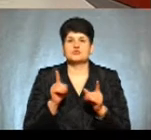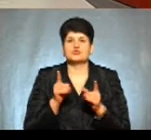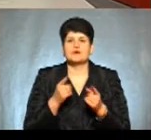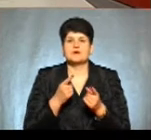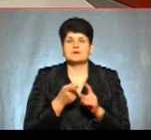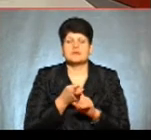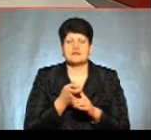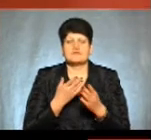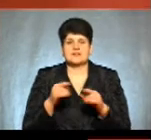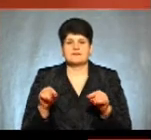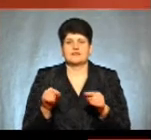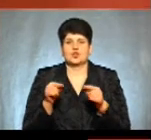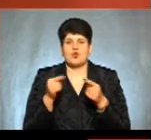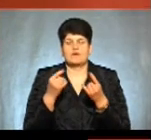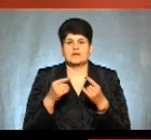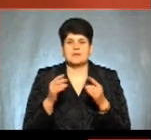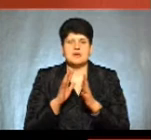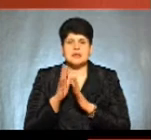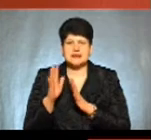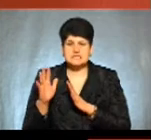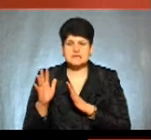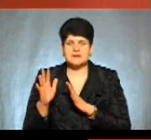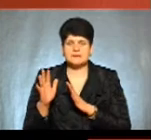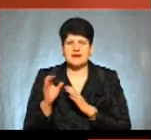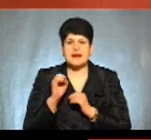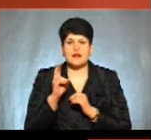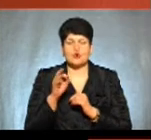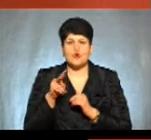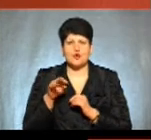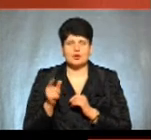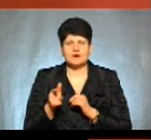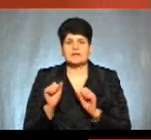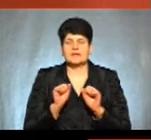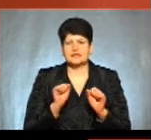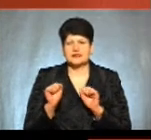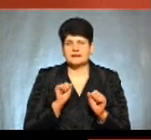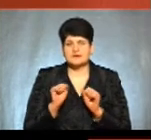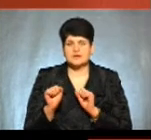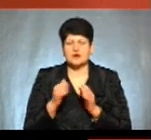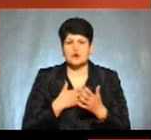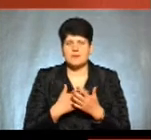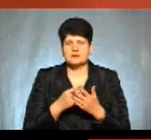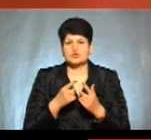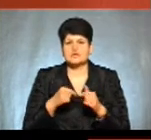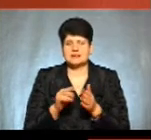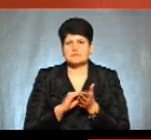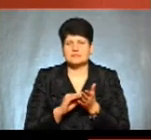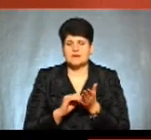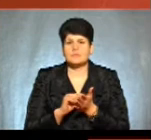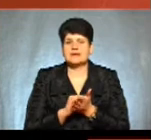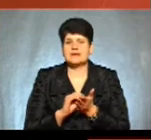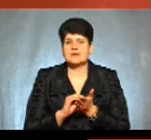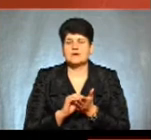відновлення лісів, 1 квітня в інтернет-виданні «Погляд» еколог, керівник громадської організації «Екоальянс» Олександр Філь опублікував матеріал